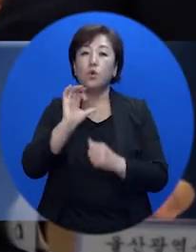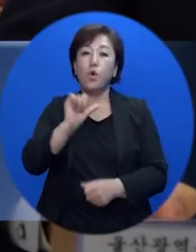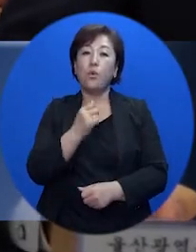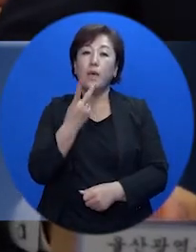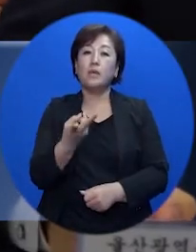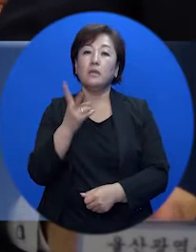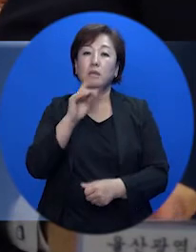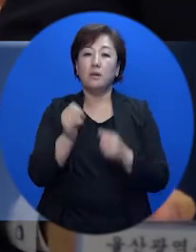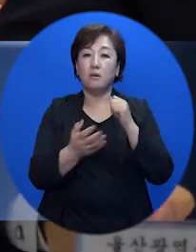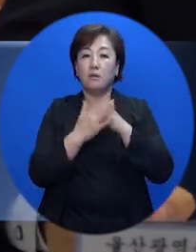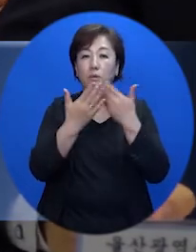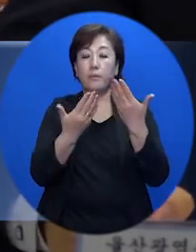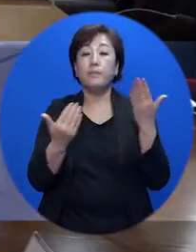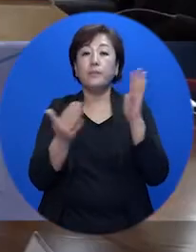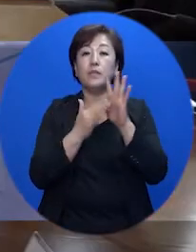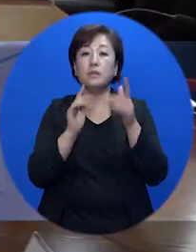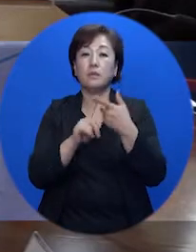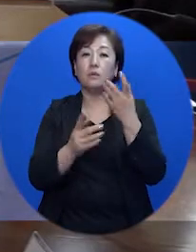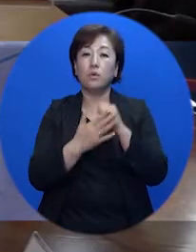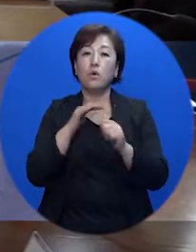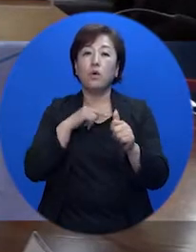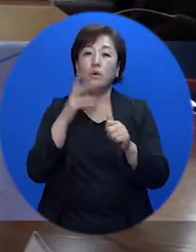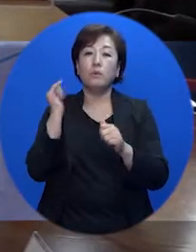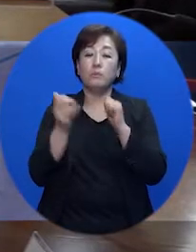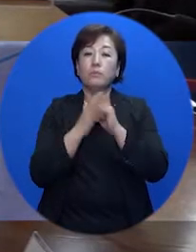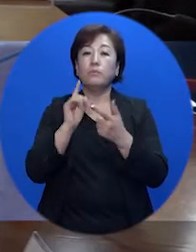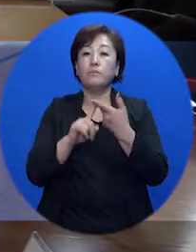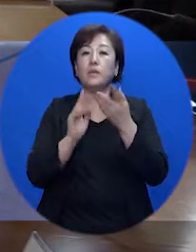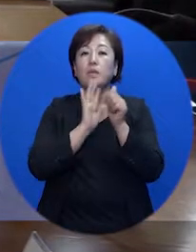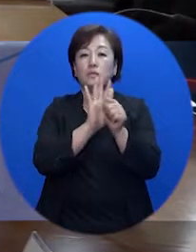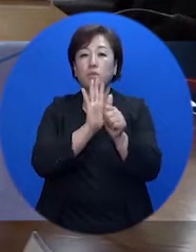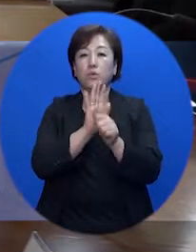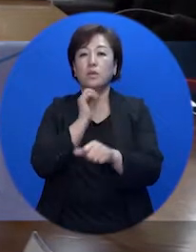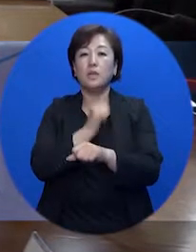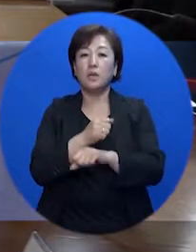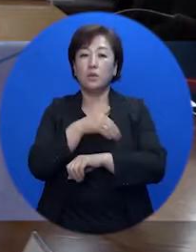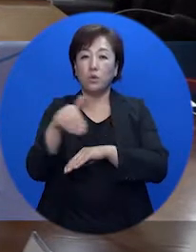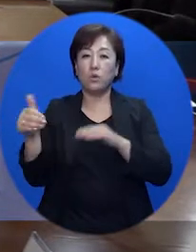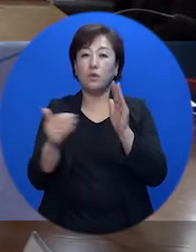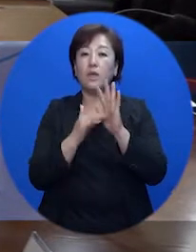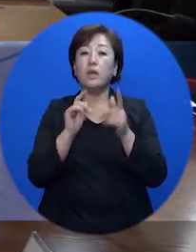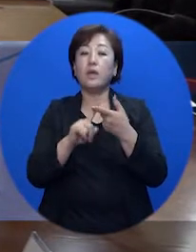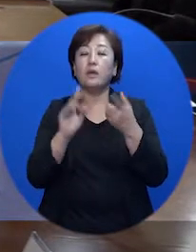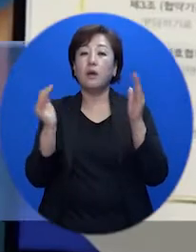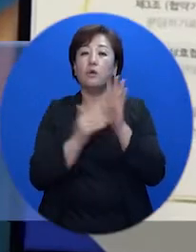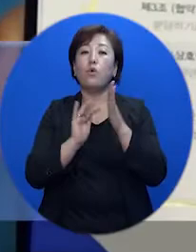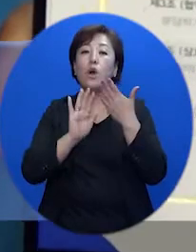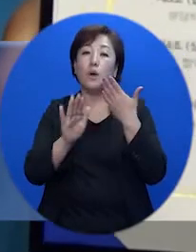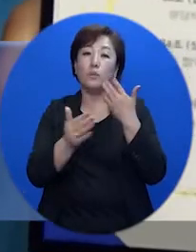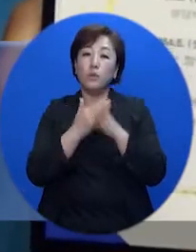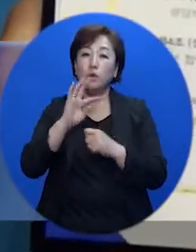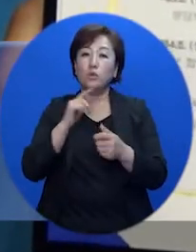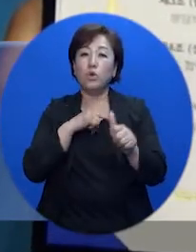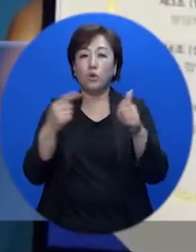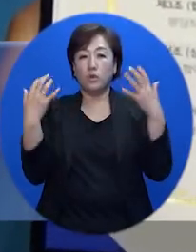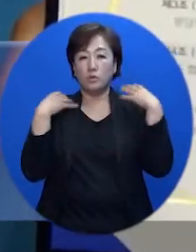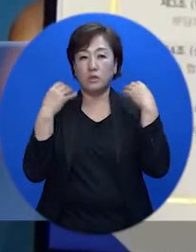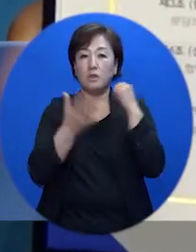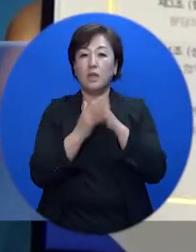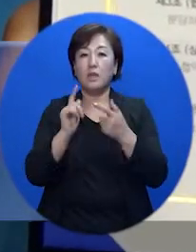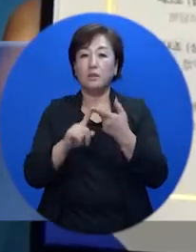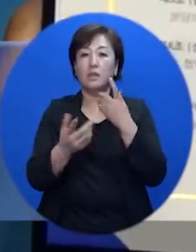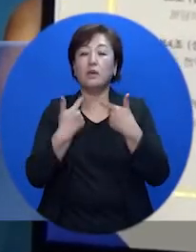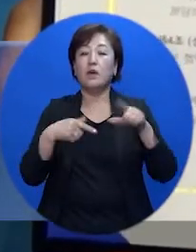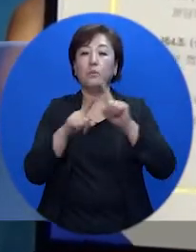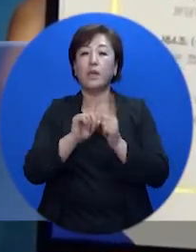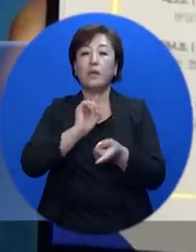추가 확보한 국비를 교복비 지원 사업 재원으로 우선 사용하기로 결정했다며 앞으로도 교육청 부분과